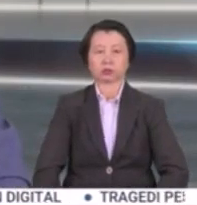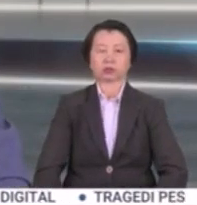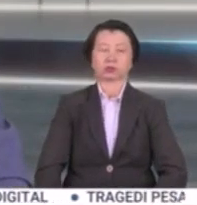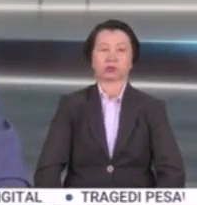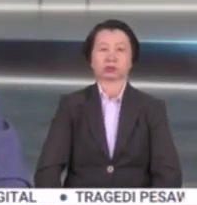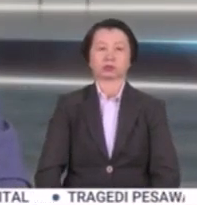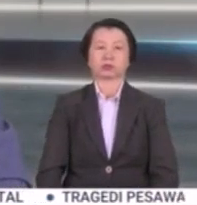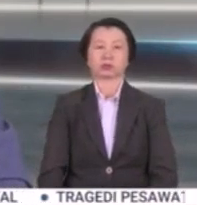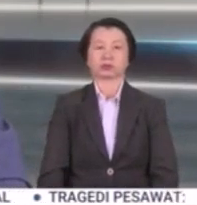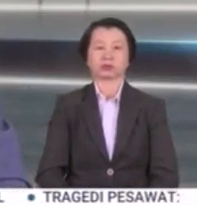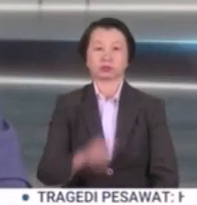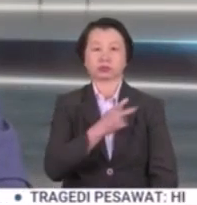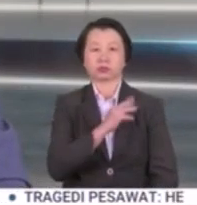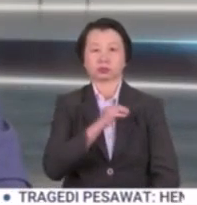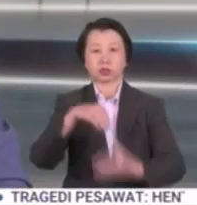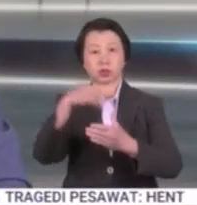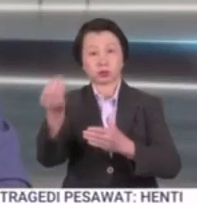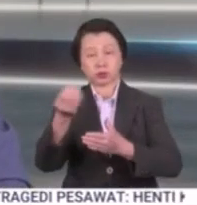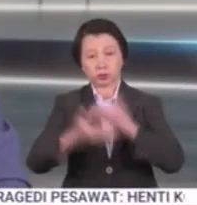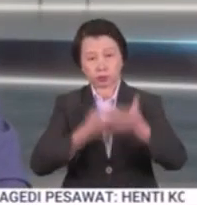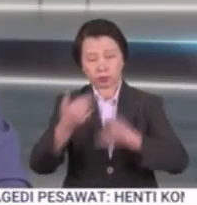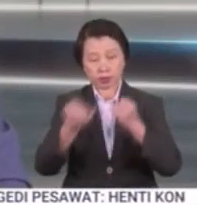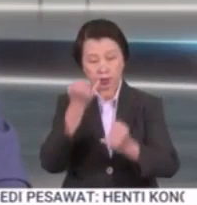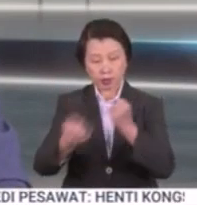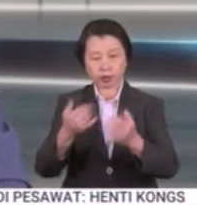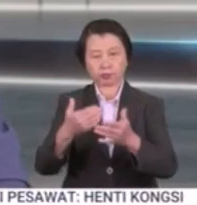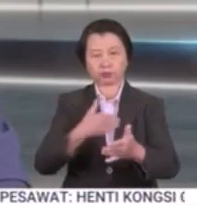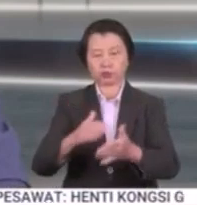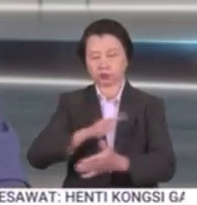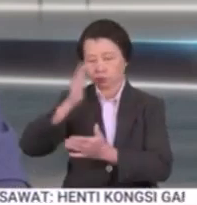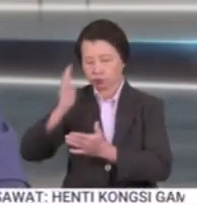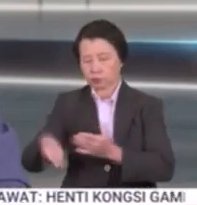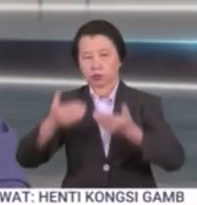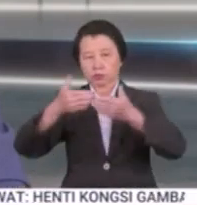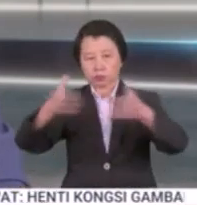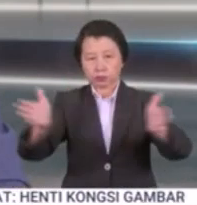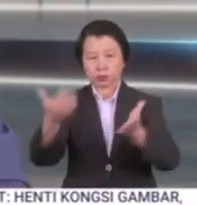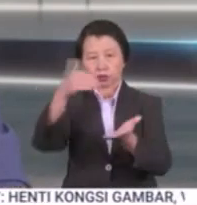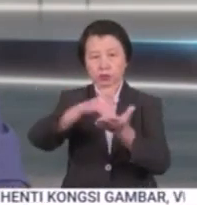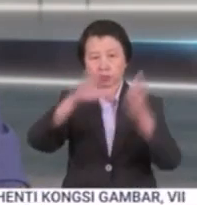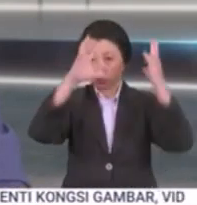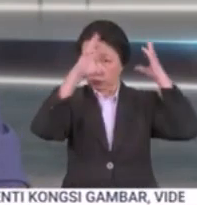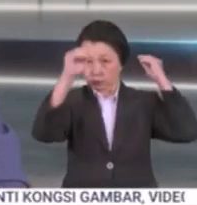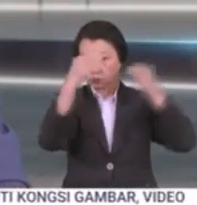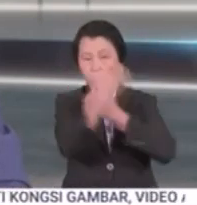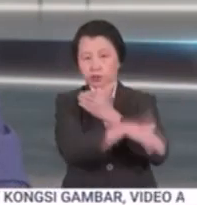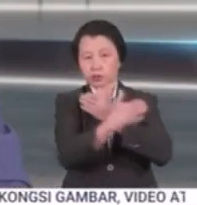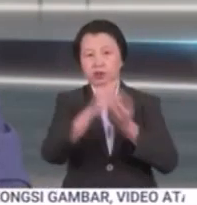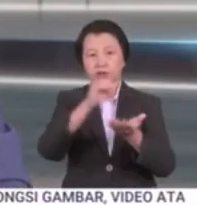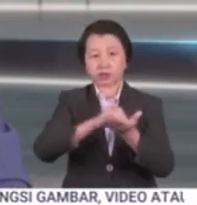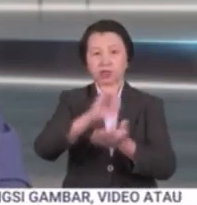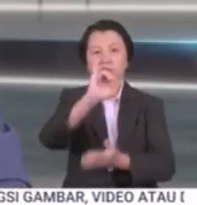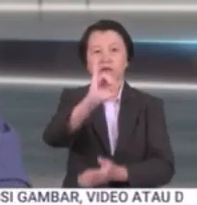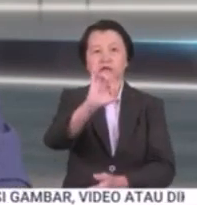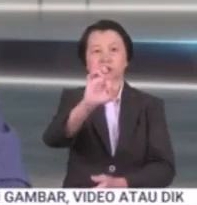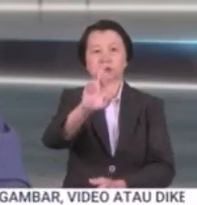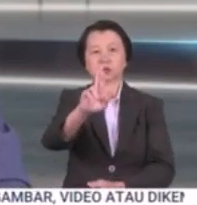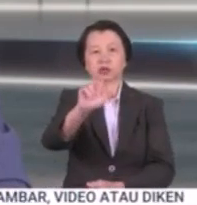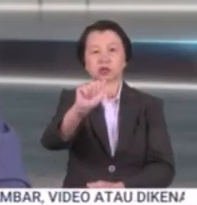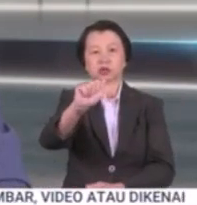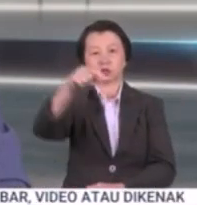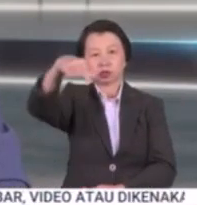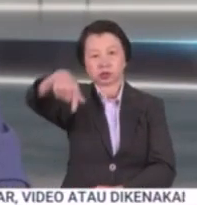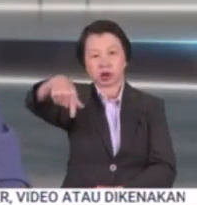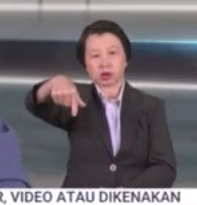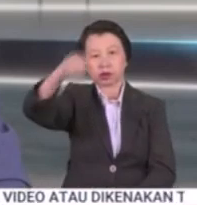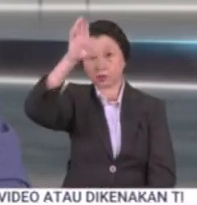Bertemu kembali. Kementerian Luar dalam proses akhir sebelum memutamatkan pembukaan semula kedutaan negara di Iraq. Menterinya Datuk